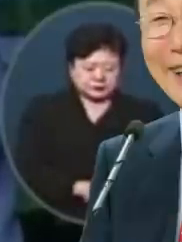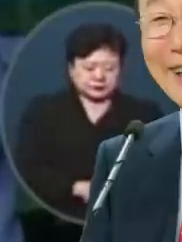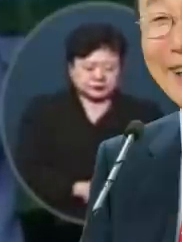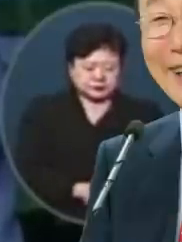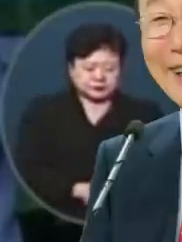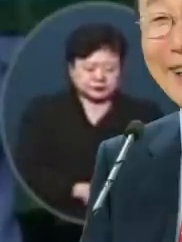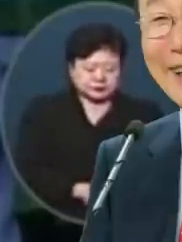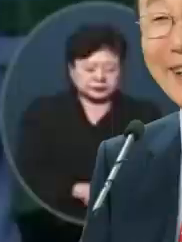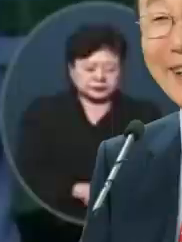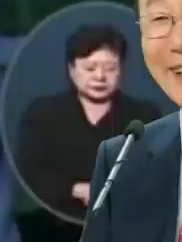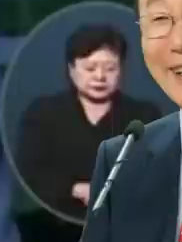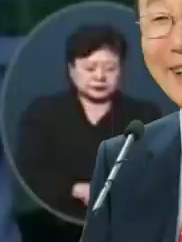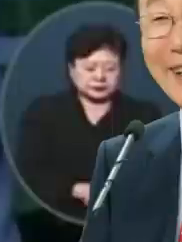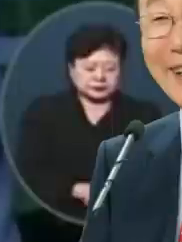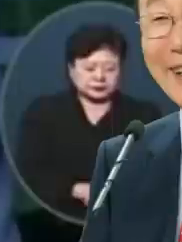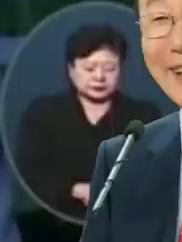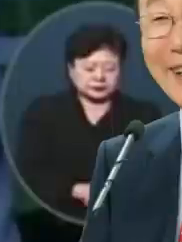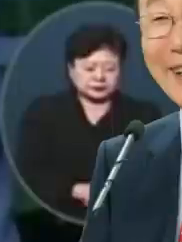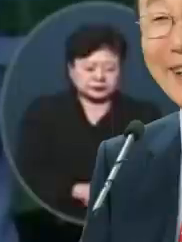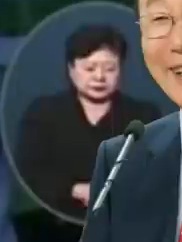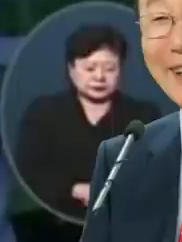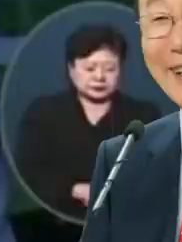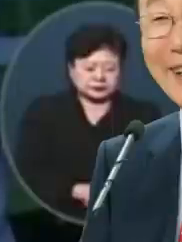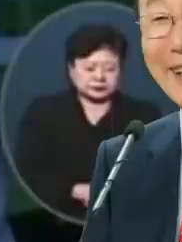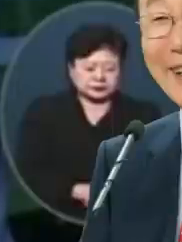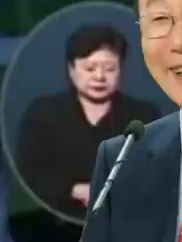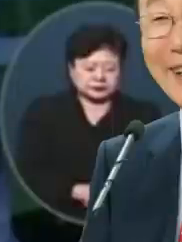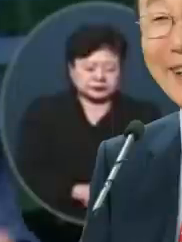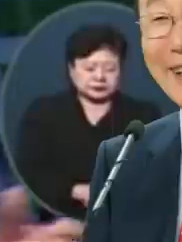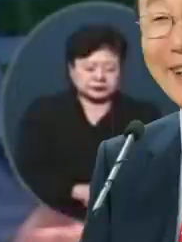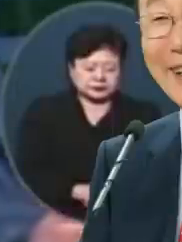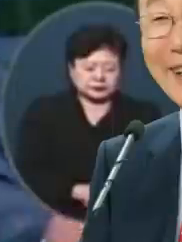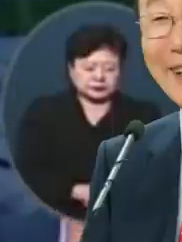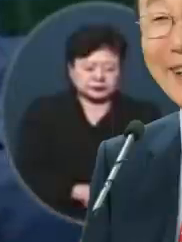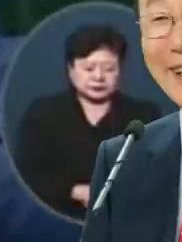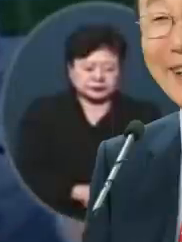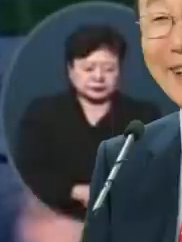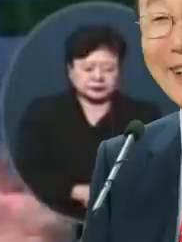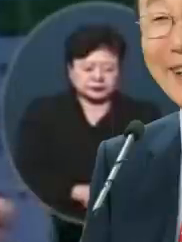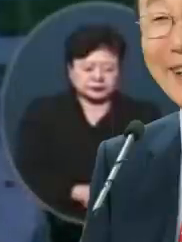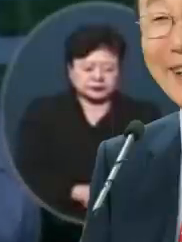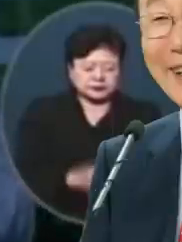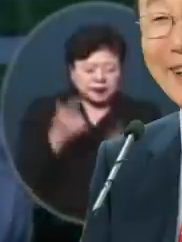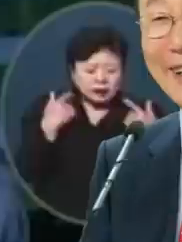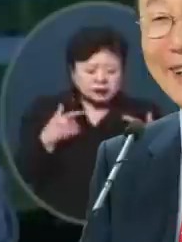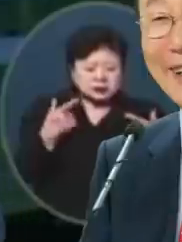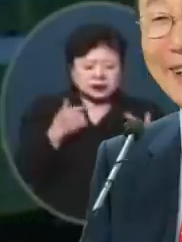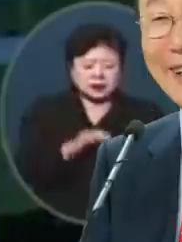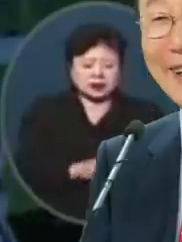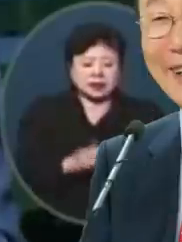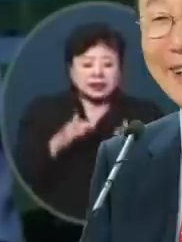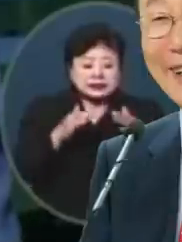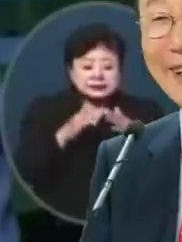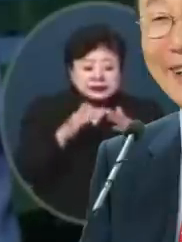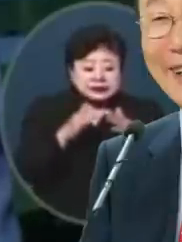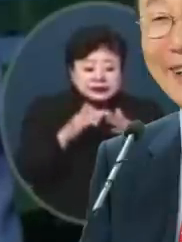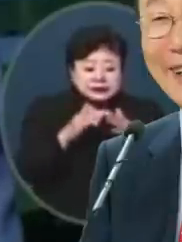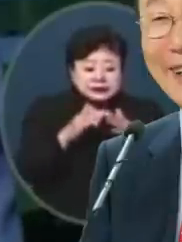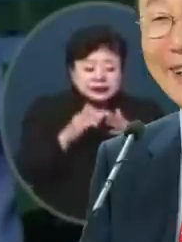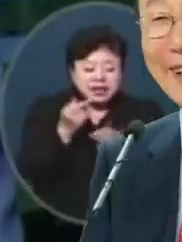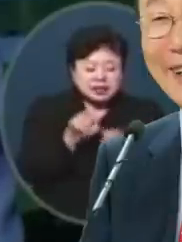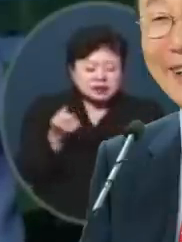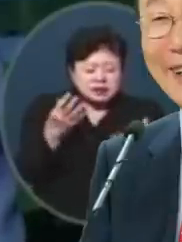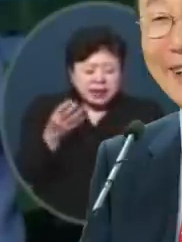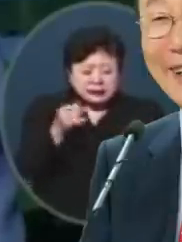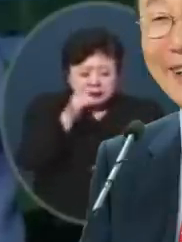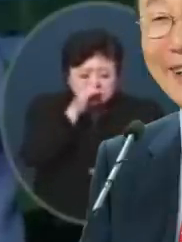그랬었는데 아무것도 나에게 말하지 않고 바로 학교 갔다 오니까 아주 언제나 집안에 형제들이